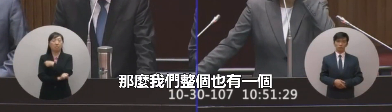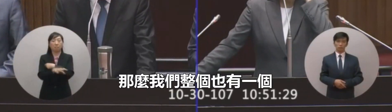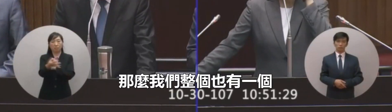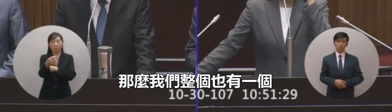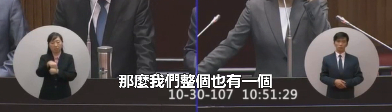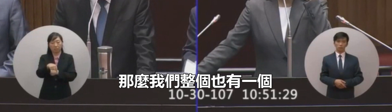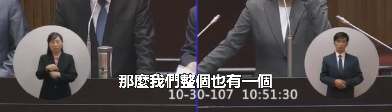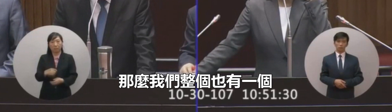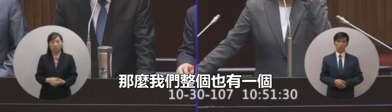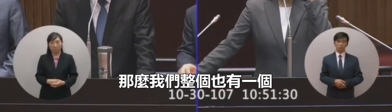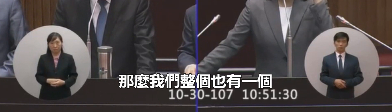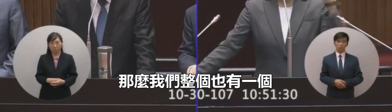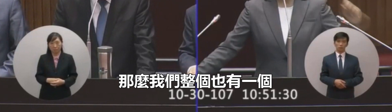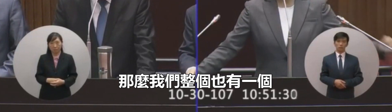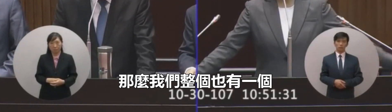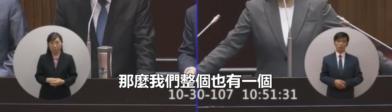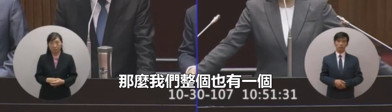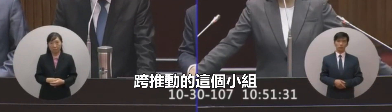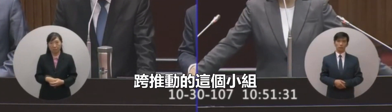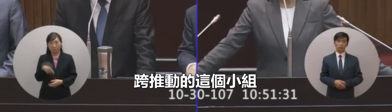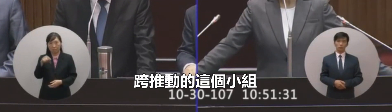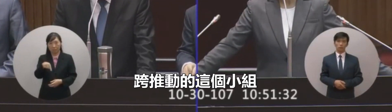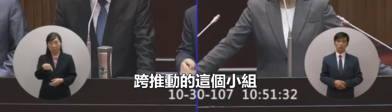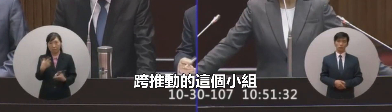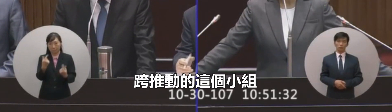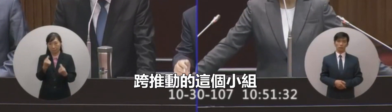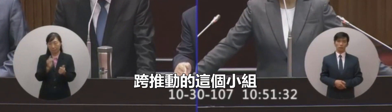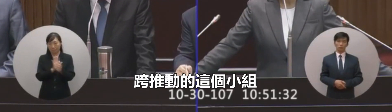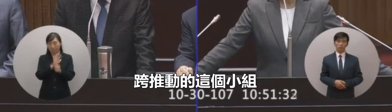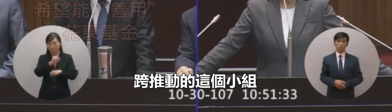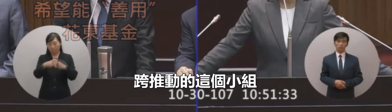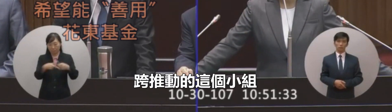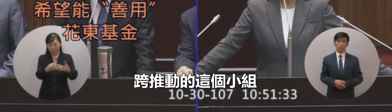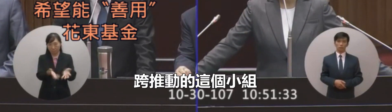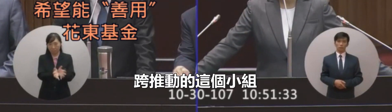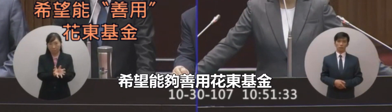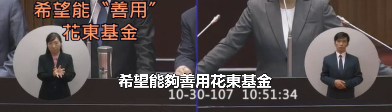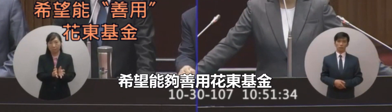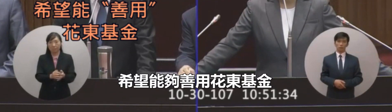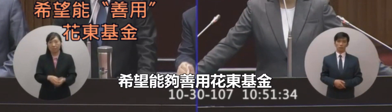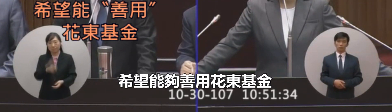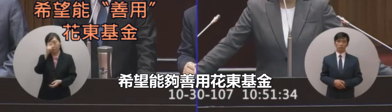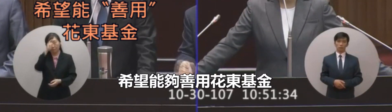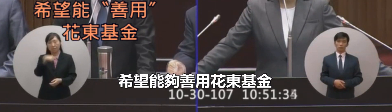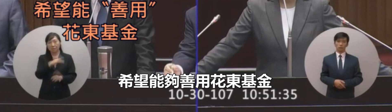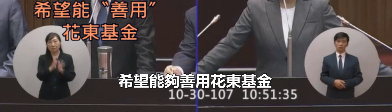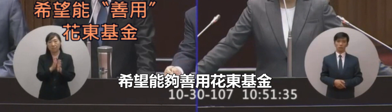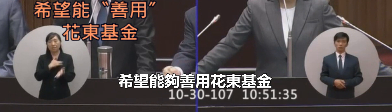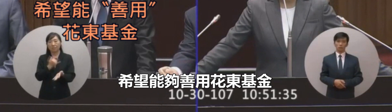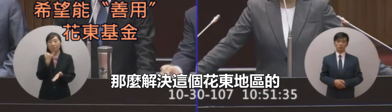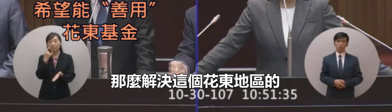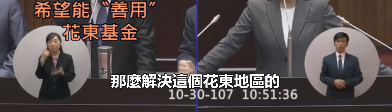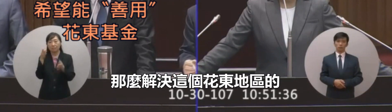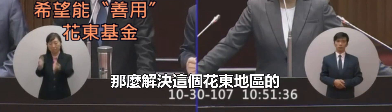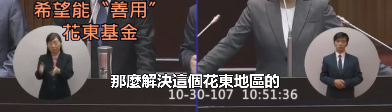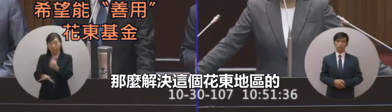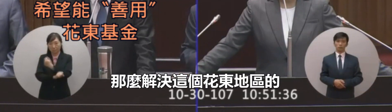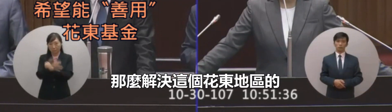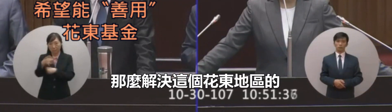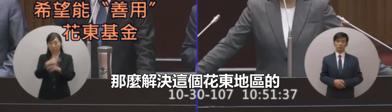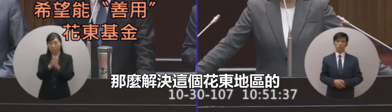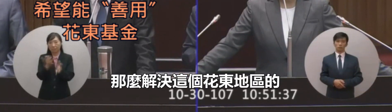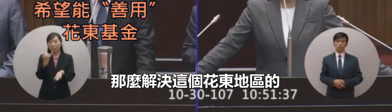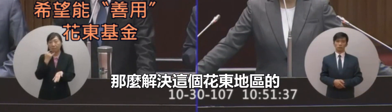那么我们整个也有一个跨推动的这个小组哈，希望能够善用花东基金，那么解